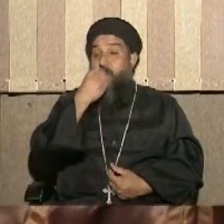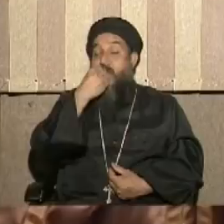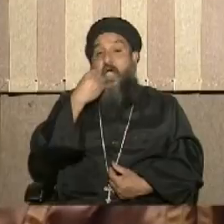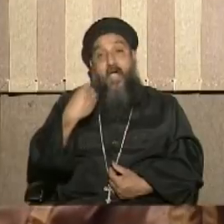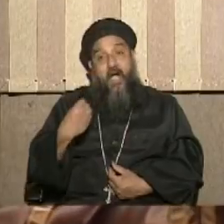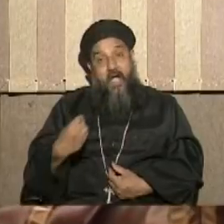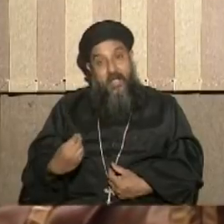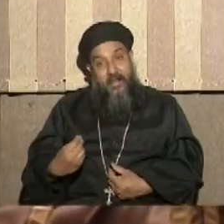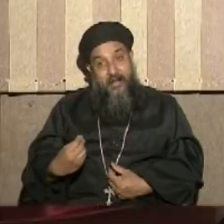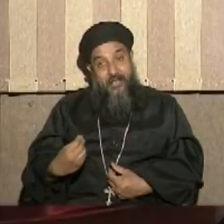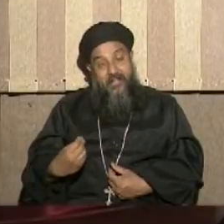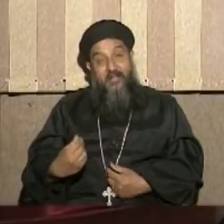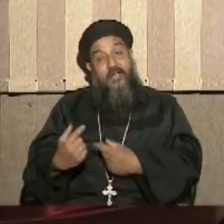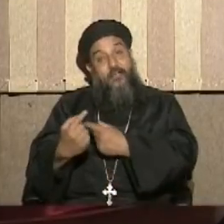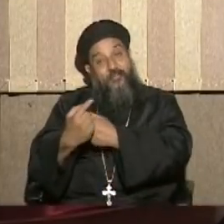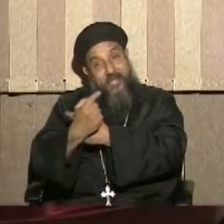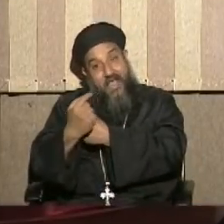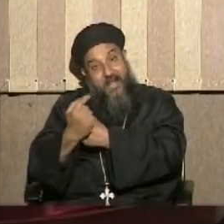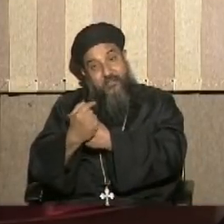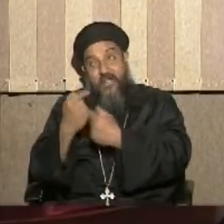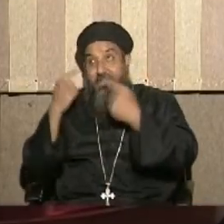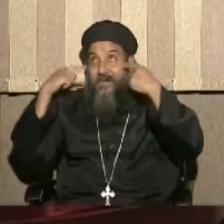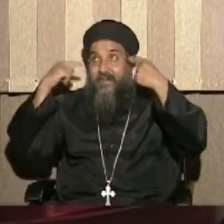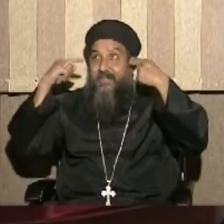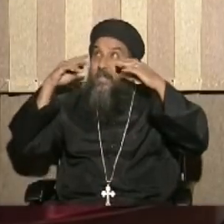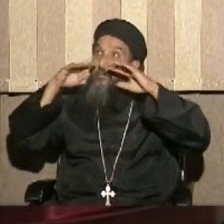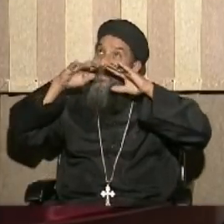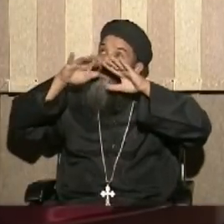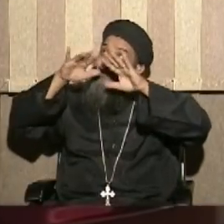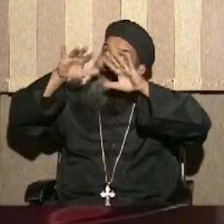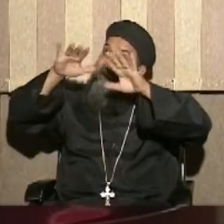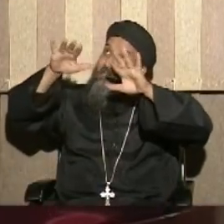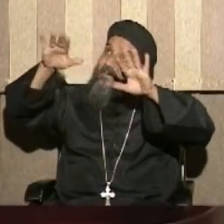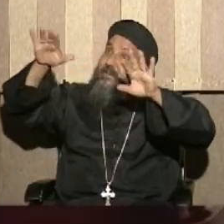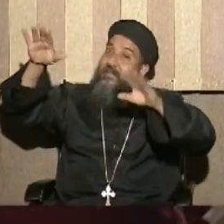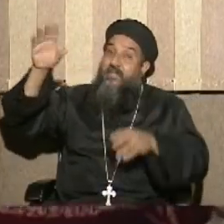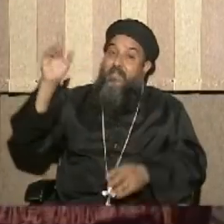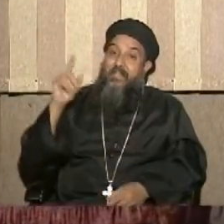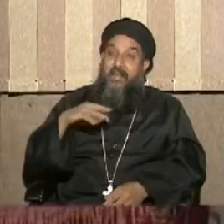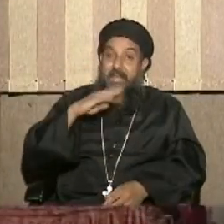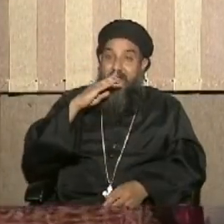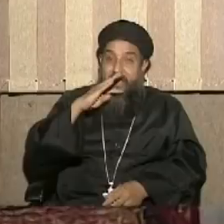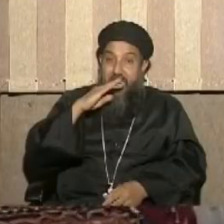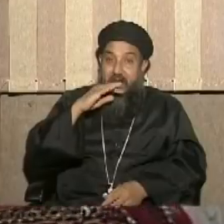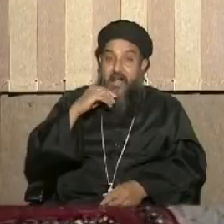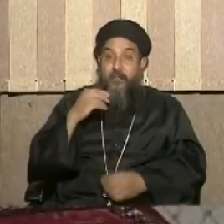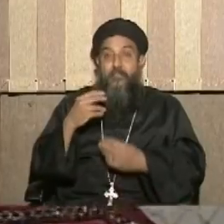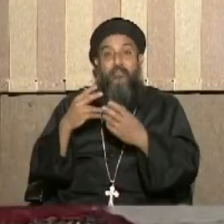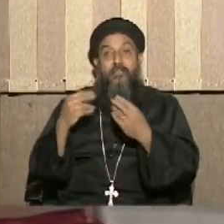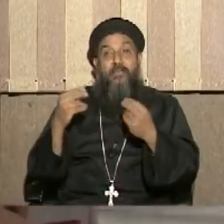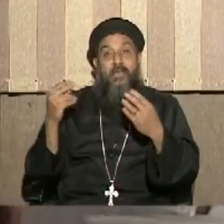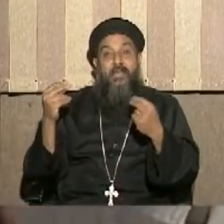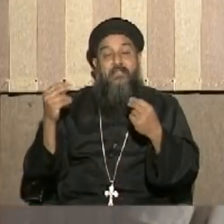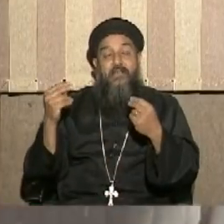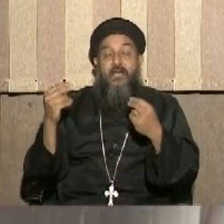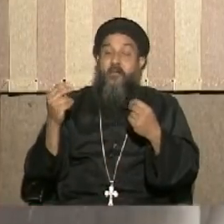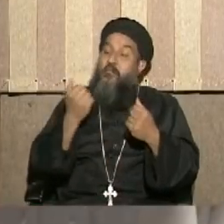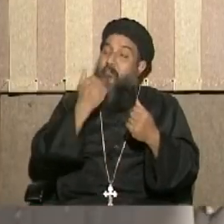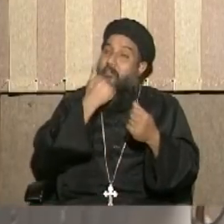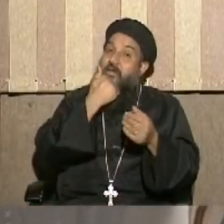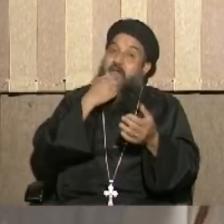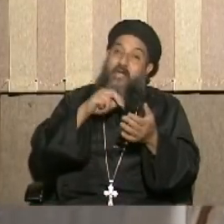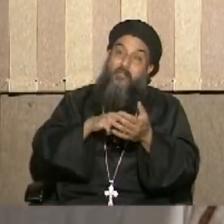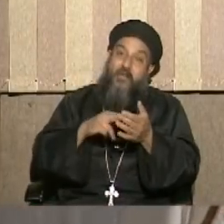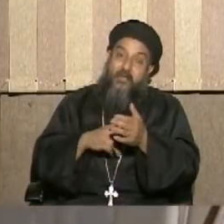حبايبي يعلمنا حياه التامل، لكن كثره الكلام احيانا تخلينا